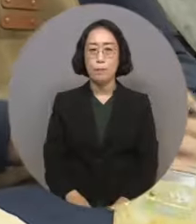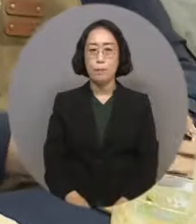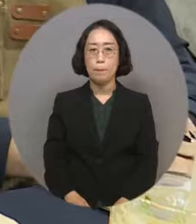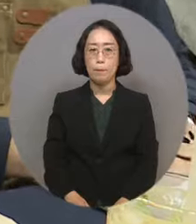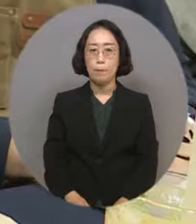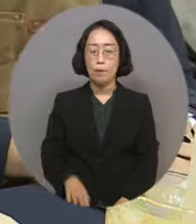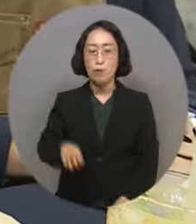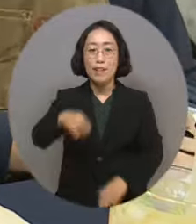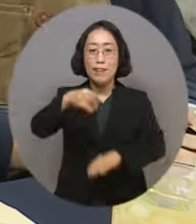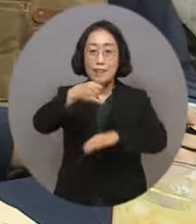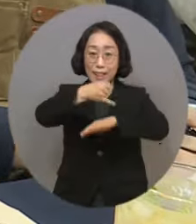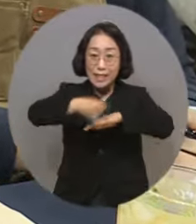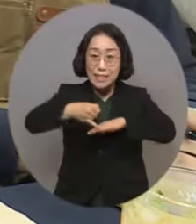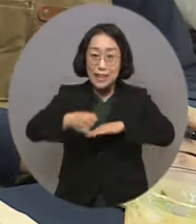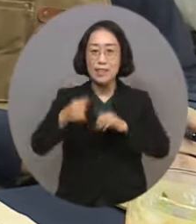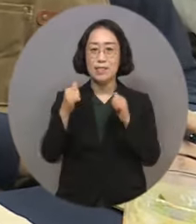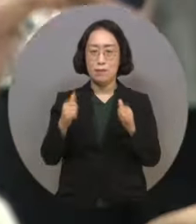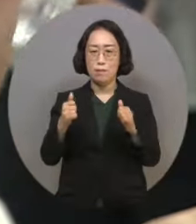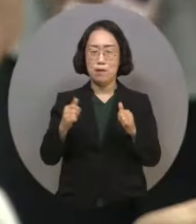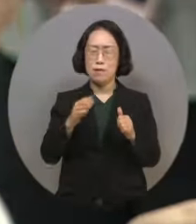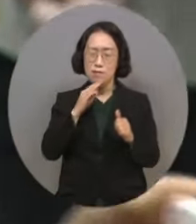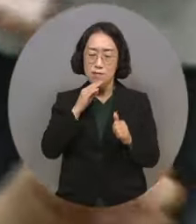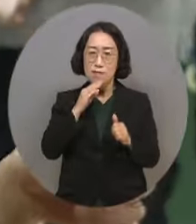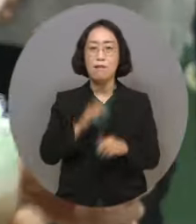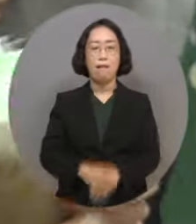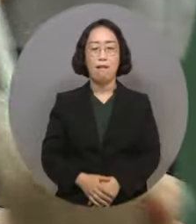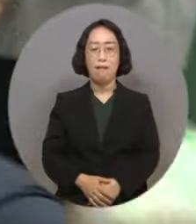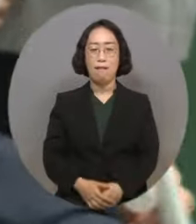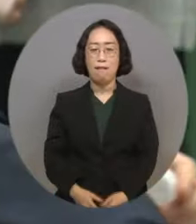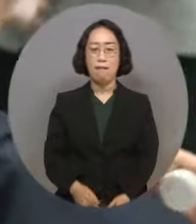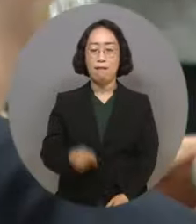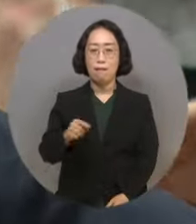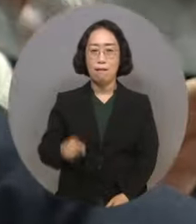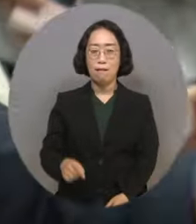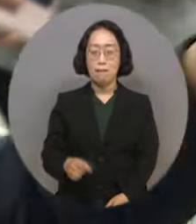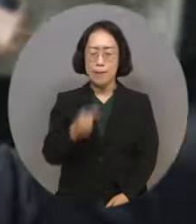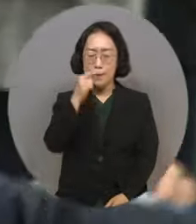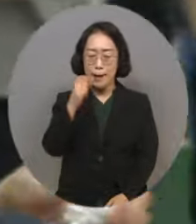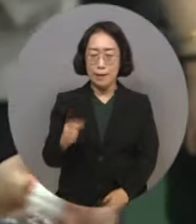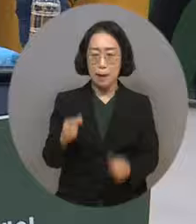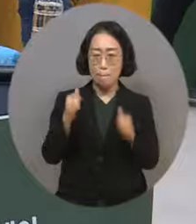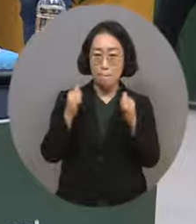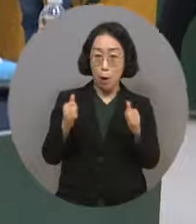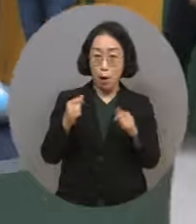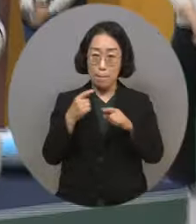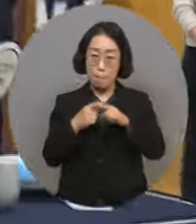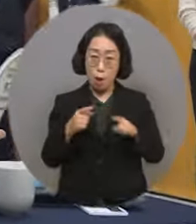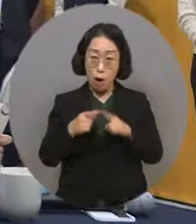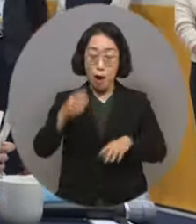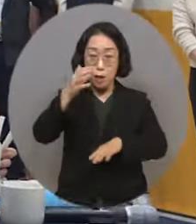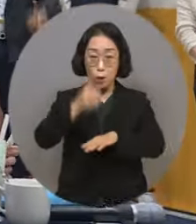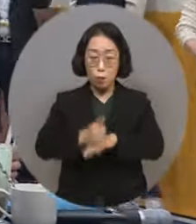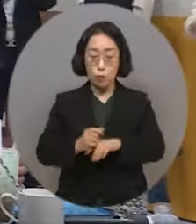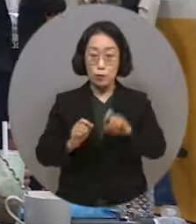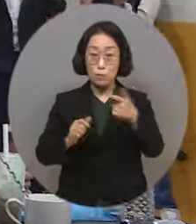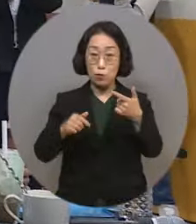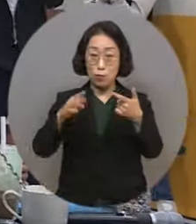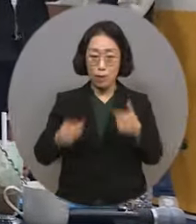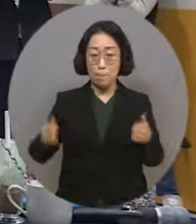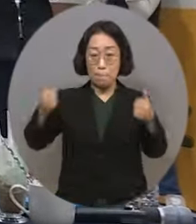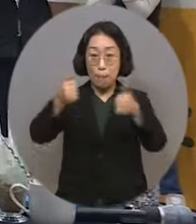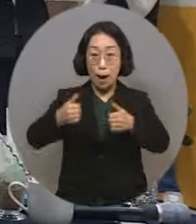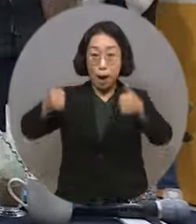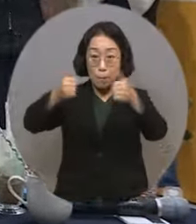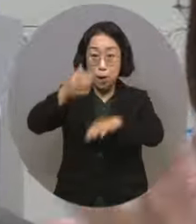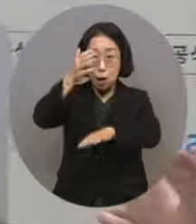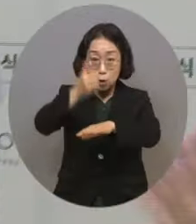맡고 있잖아요. 네, 진짜 결승답습니다. 심사위원들의 예리한 평가가 이어지고 16강 토너먼트로 열린 대회의